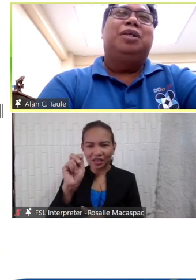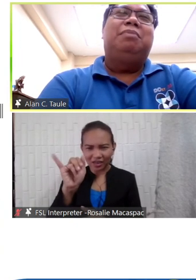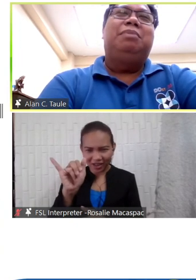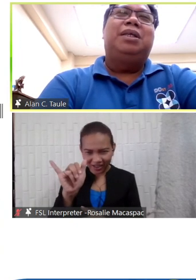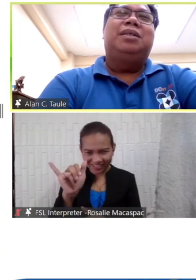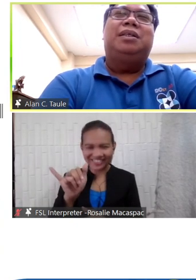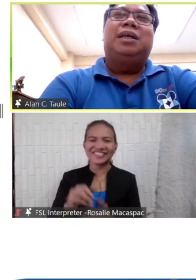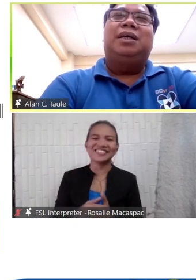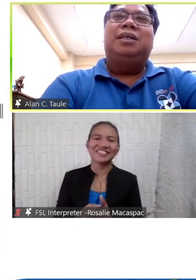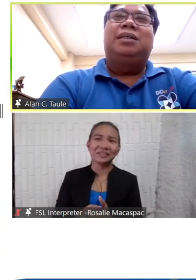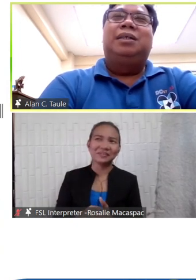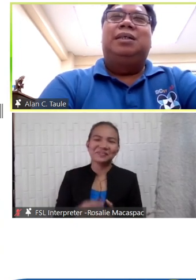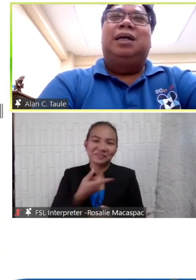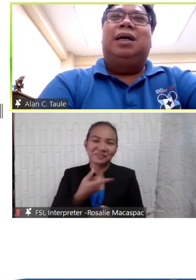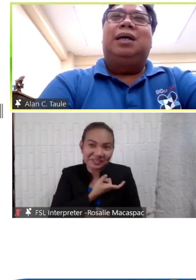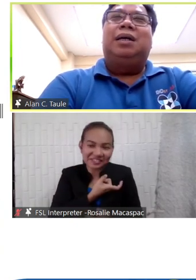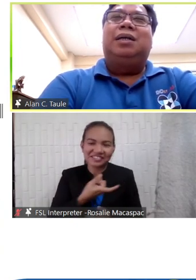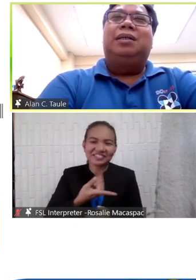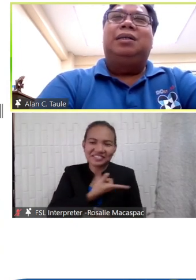pinapakita lang po namin na